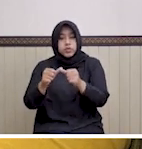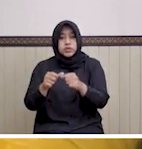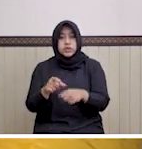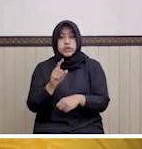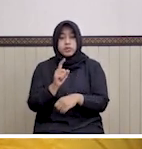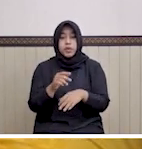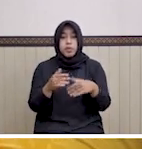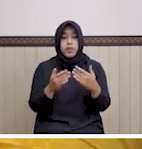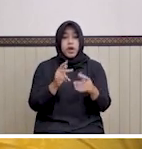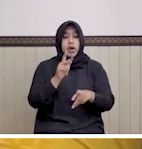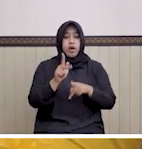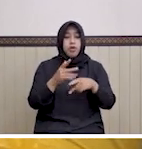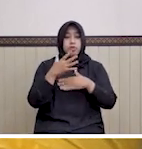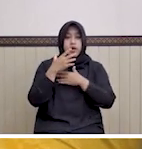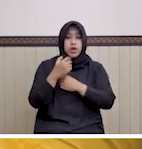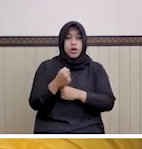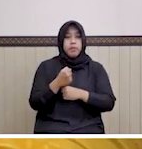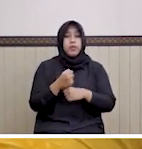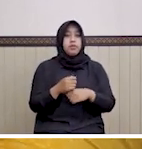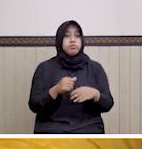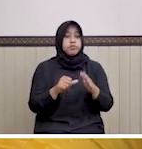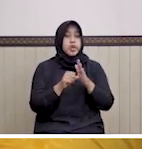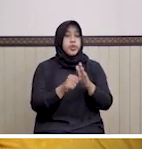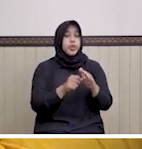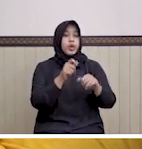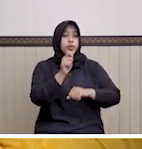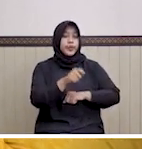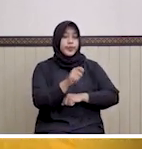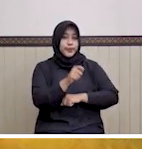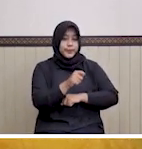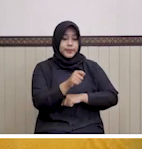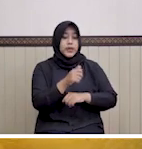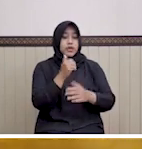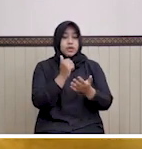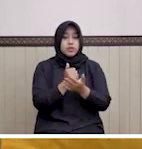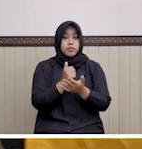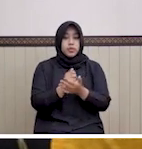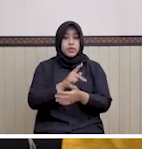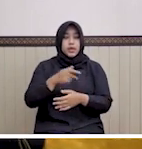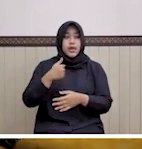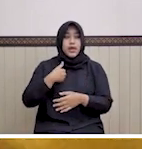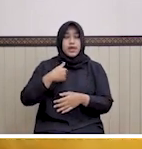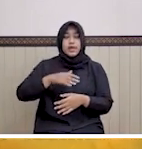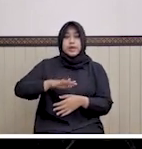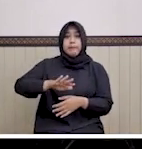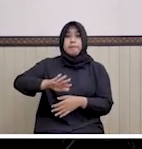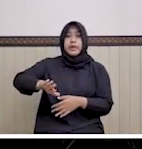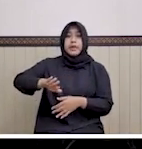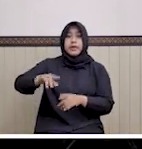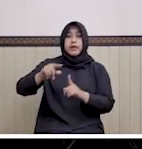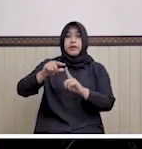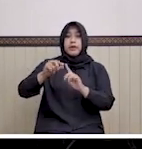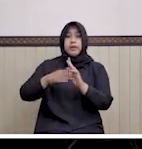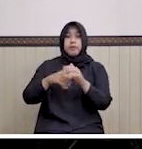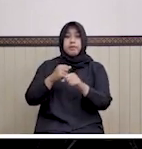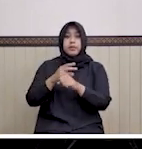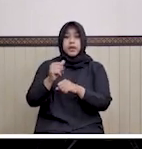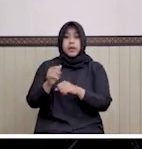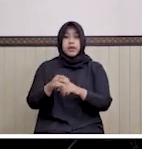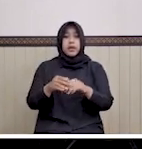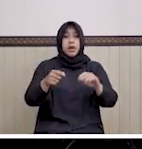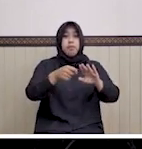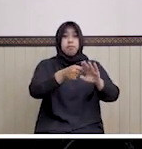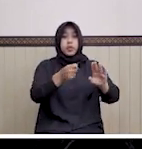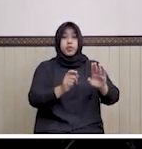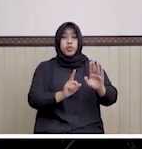kalau kita mengharapkan cantolan hukum Nah semuanya kita ada di pinggir nih di depan pintu saja tidak